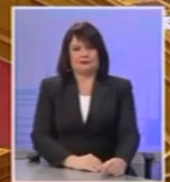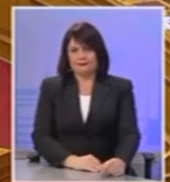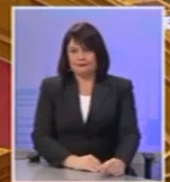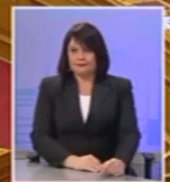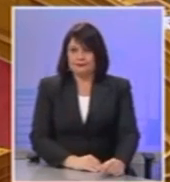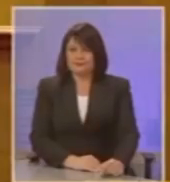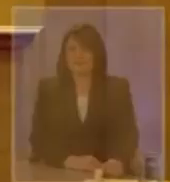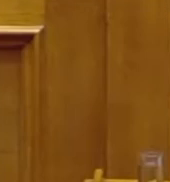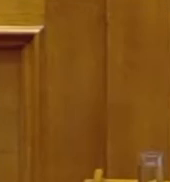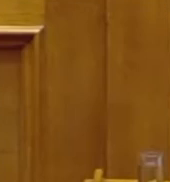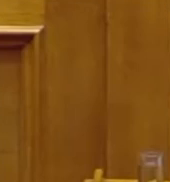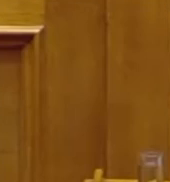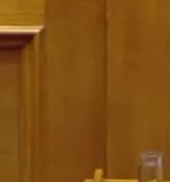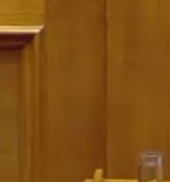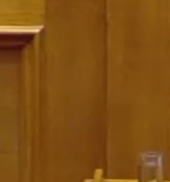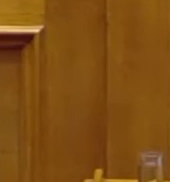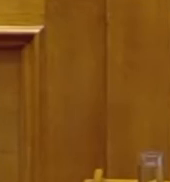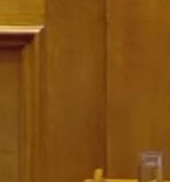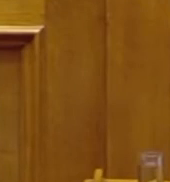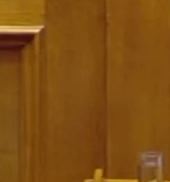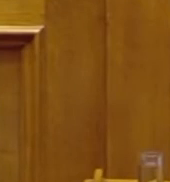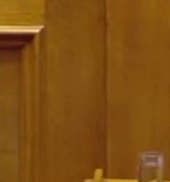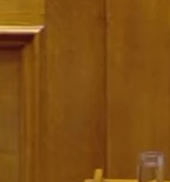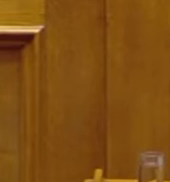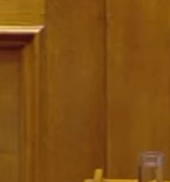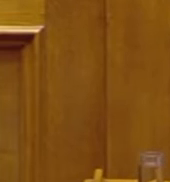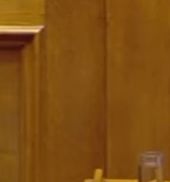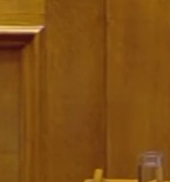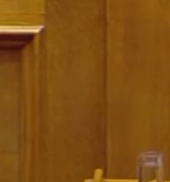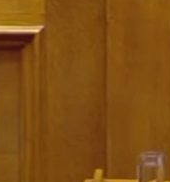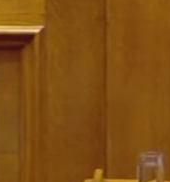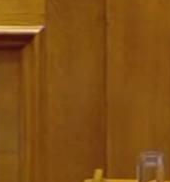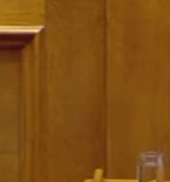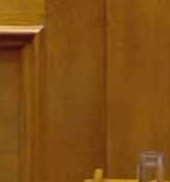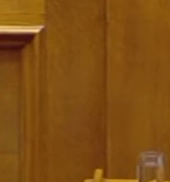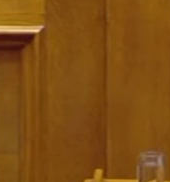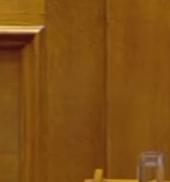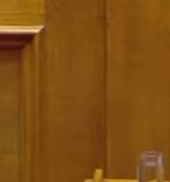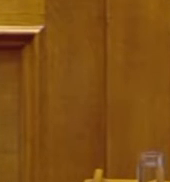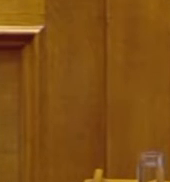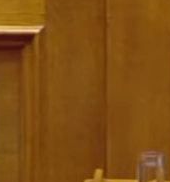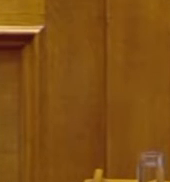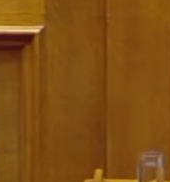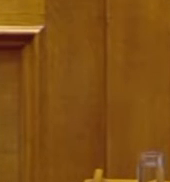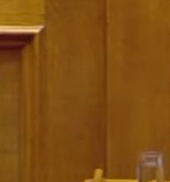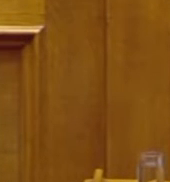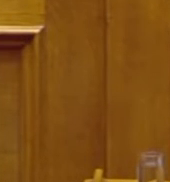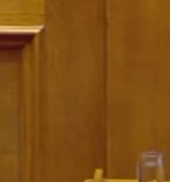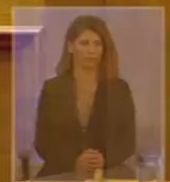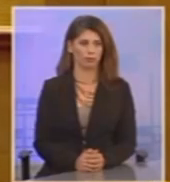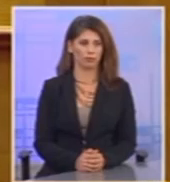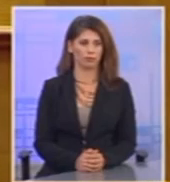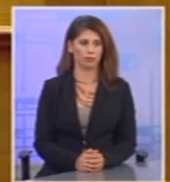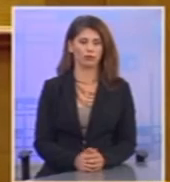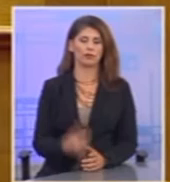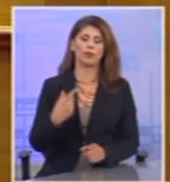χώρας. Η χώρα χρειάζεται μαχαίρι στις πατάλες, από τις οποίες επωφελούνται συνήθως